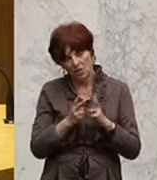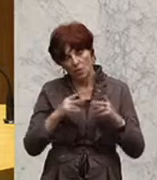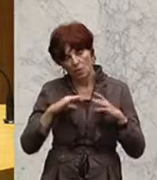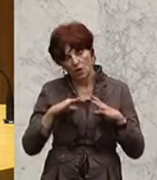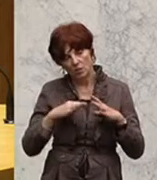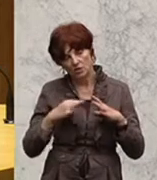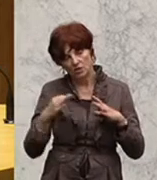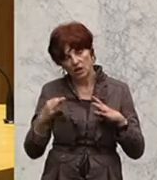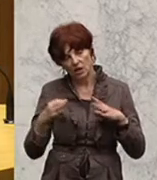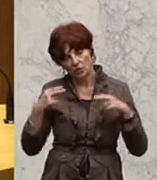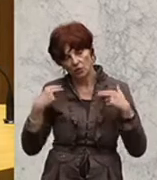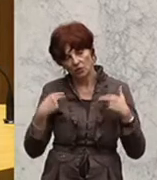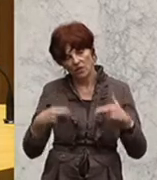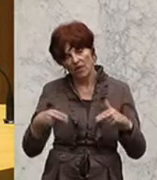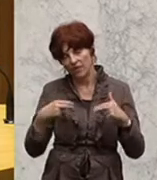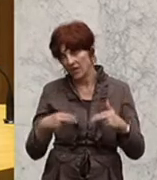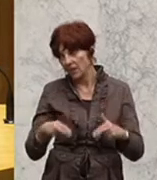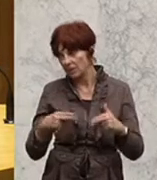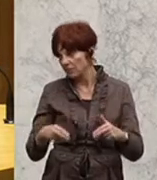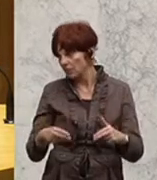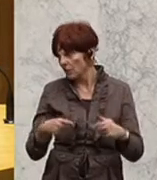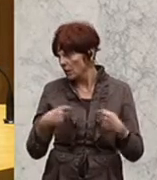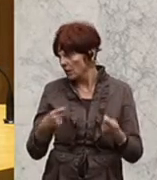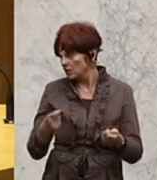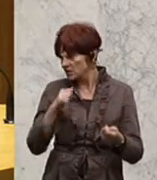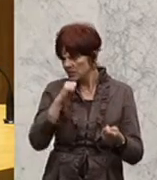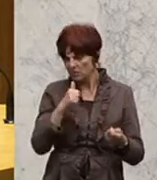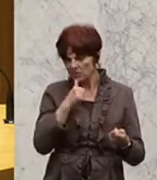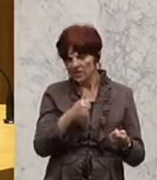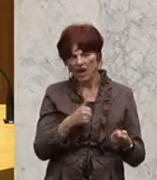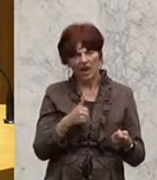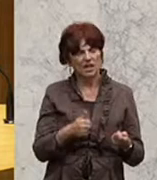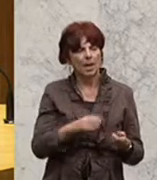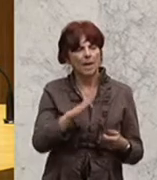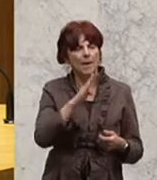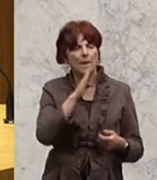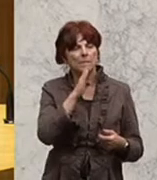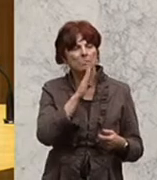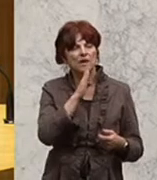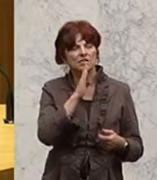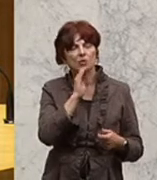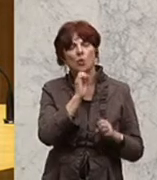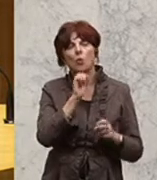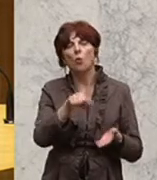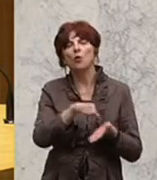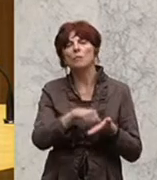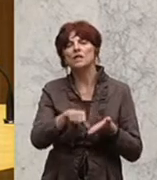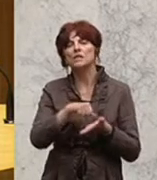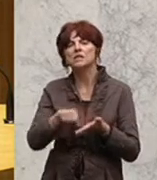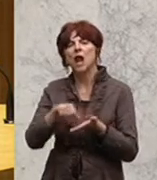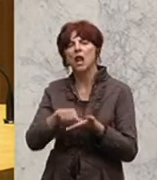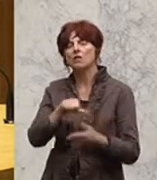Und es geht weiter, meine Damen und Herren. Es gibt keine beitragslosen Pensionen für Witwen oder Witwer mehr.